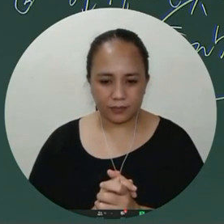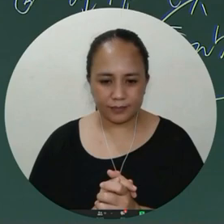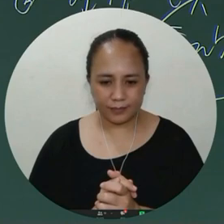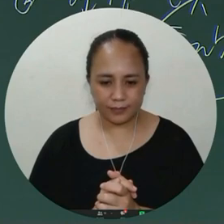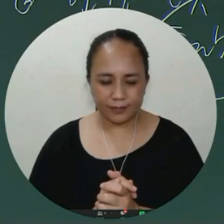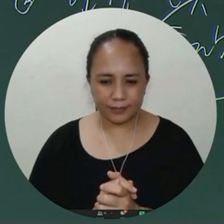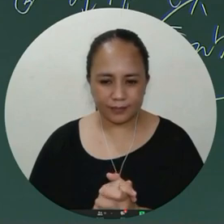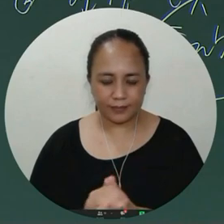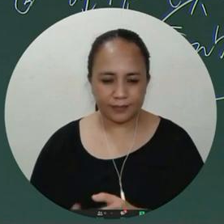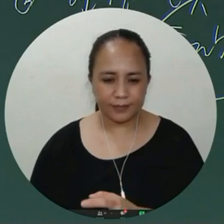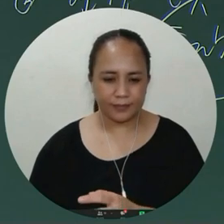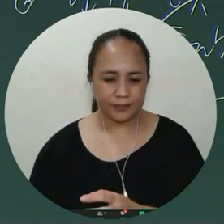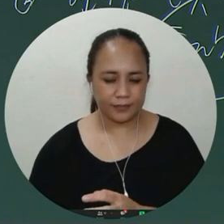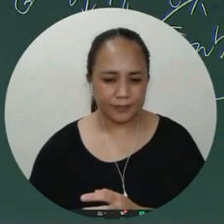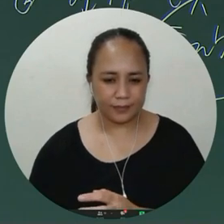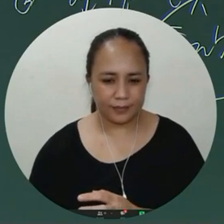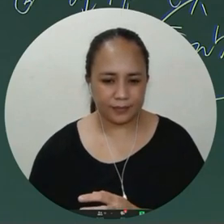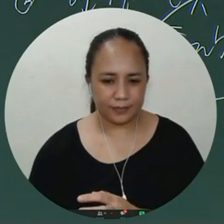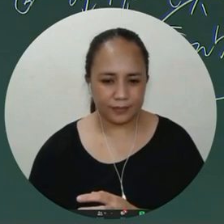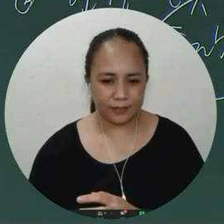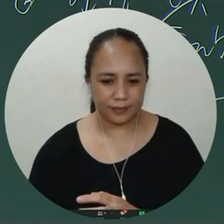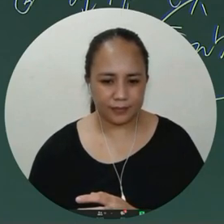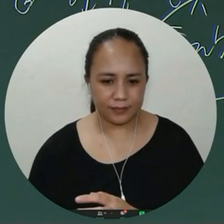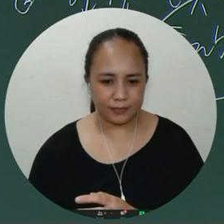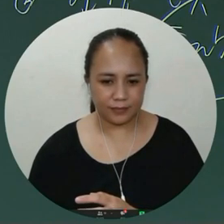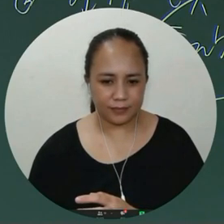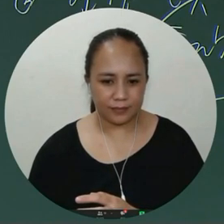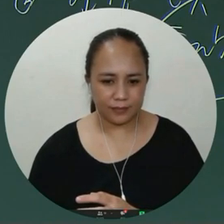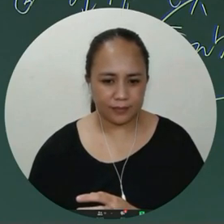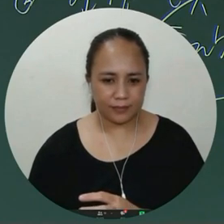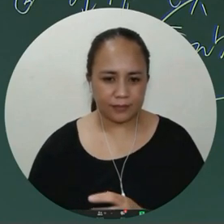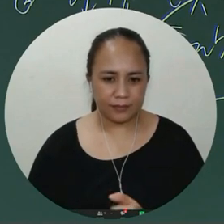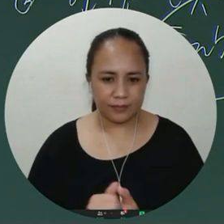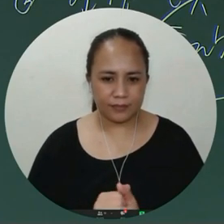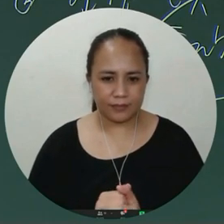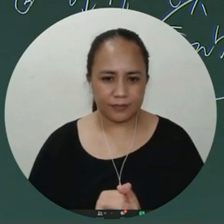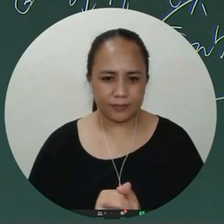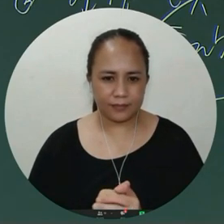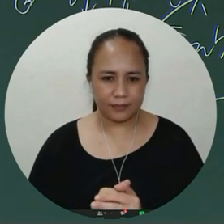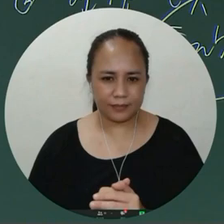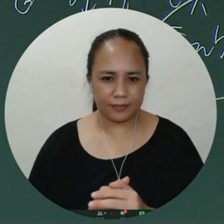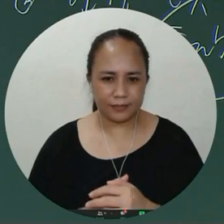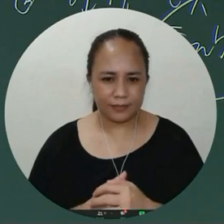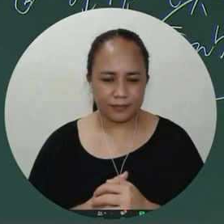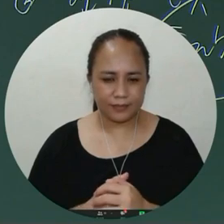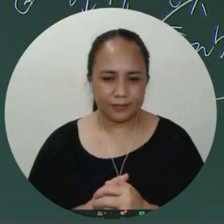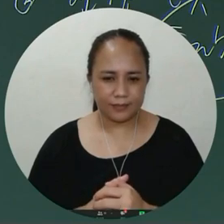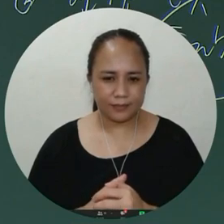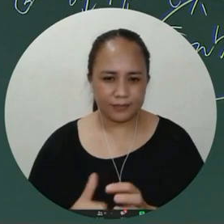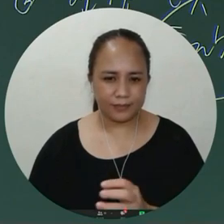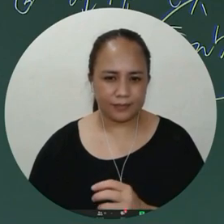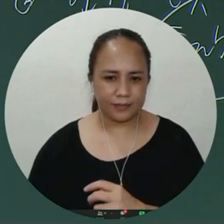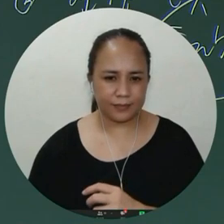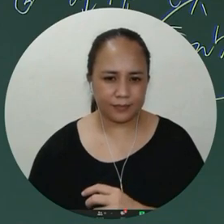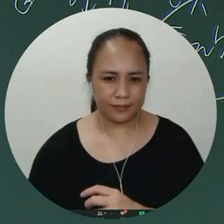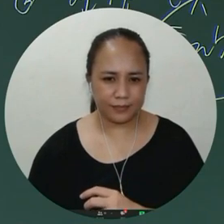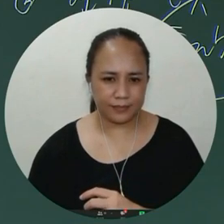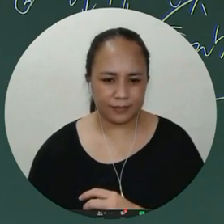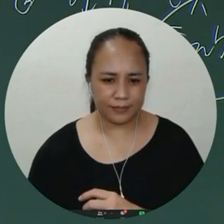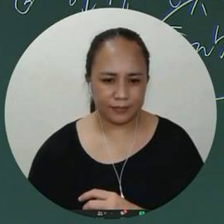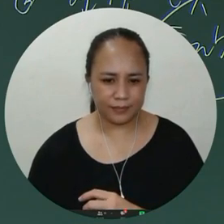할 것이요 내가 나보다 더 큰 일을 할 것이라고 말씀하신 이 요한복음 14장 15절 말씀이